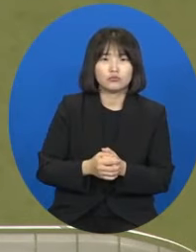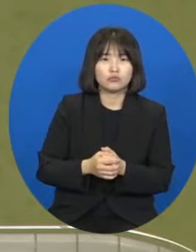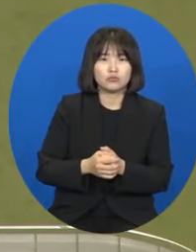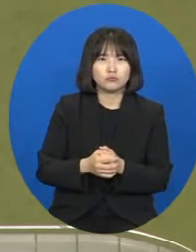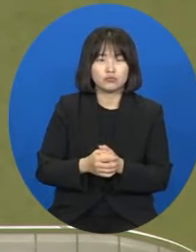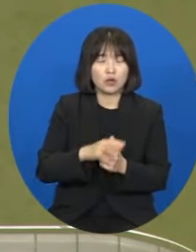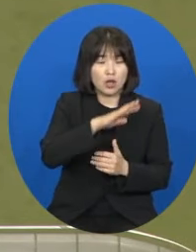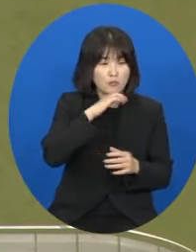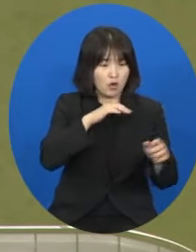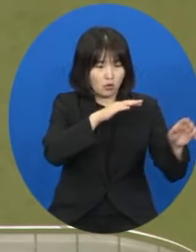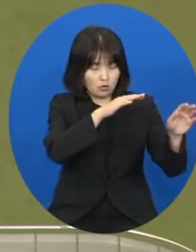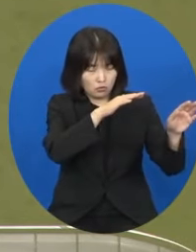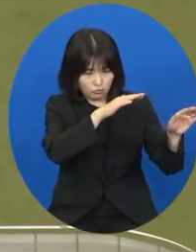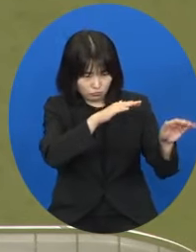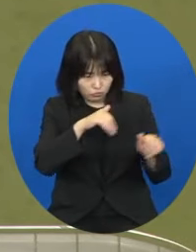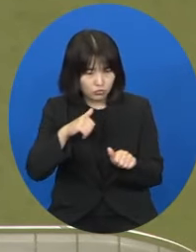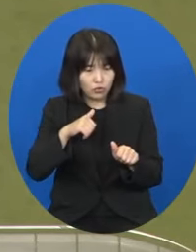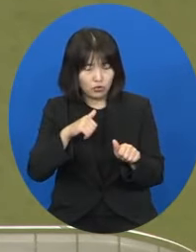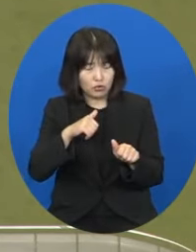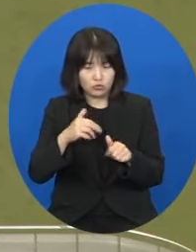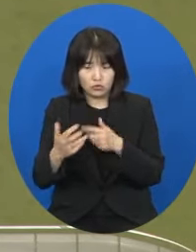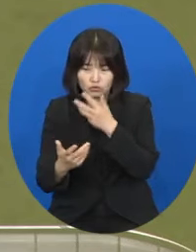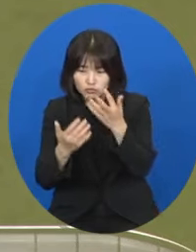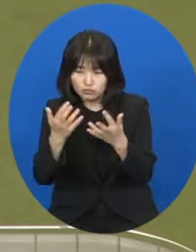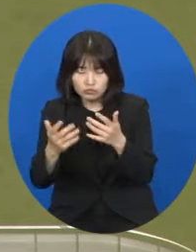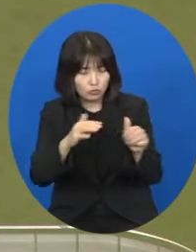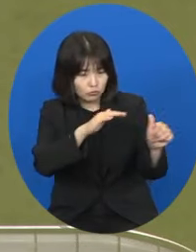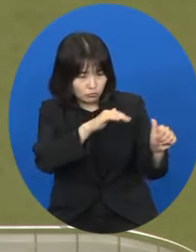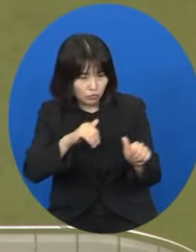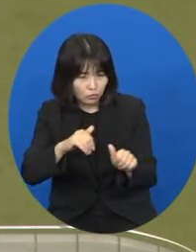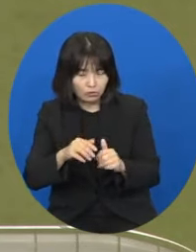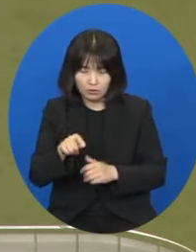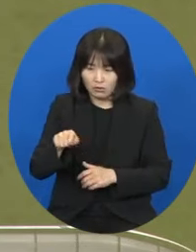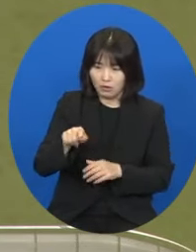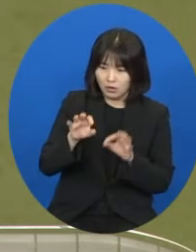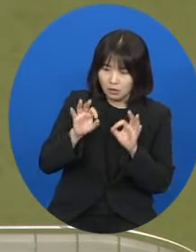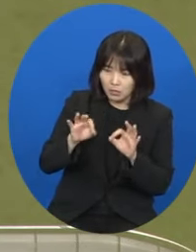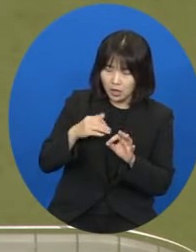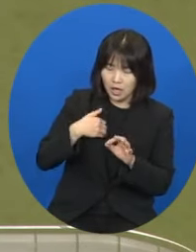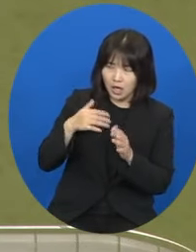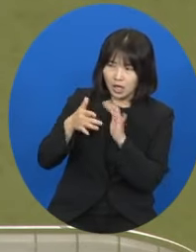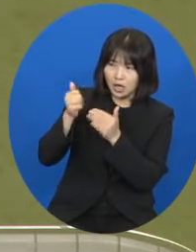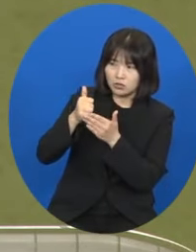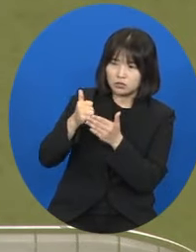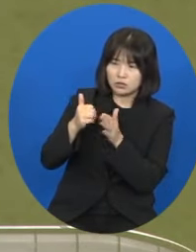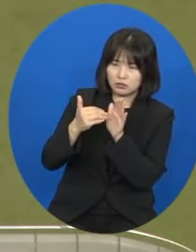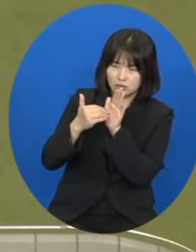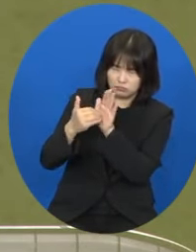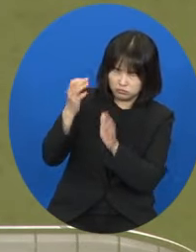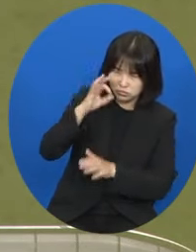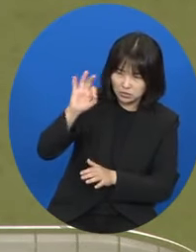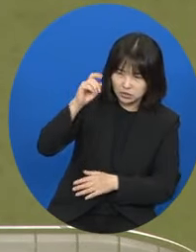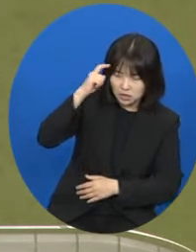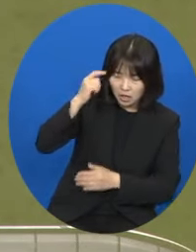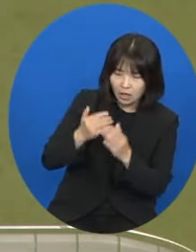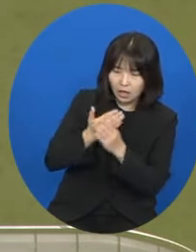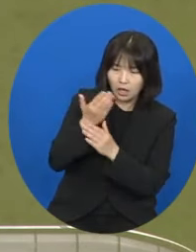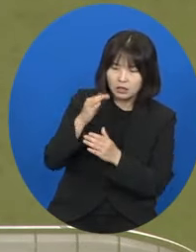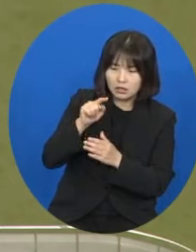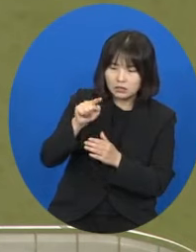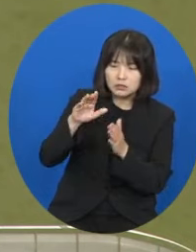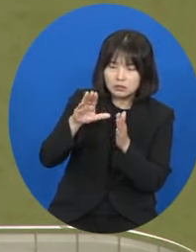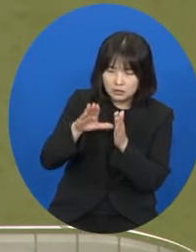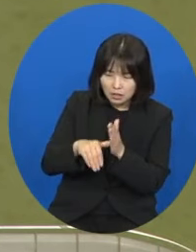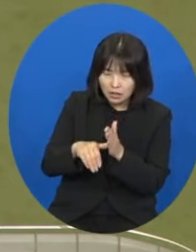숯불을 피워놓고 베드로를 불러요. 베드로가 얼마나 놀랐을까. 그 숯불만 보면 내가 예수님 부인했던 걸 생각날 텐데. 근데 그 자리에서 뭐라고